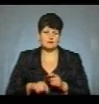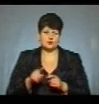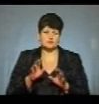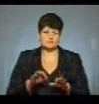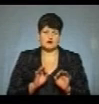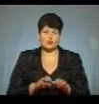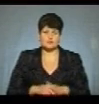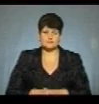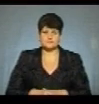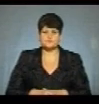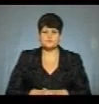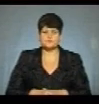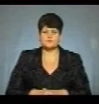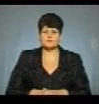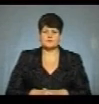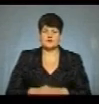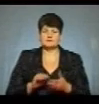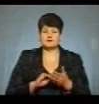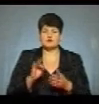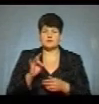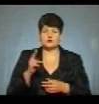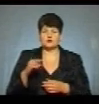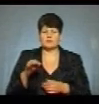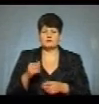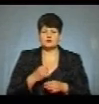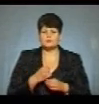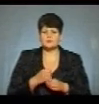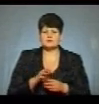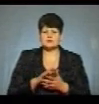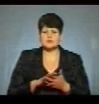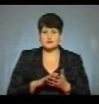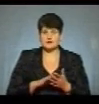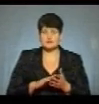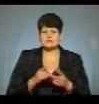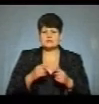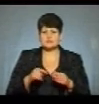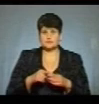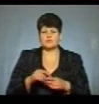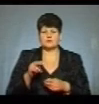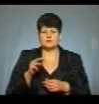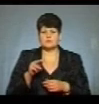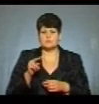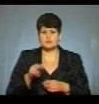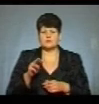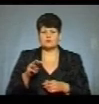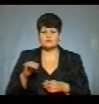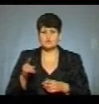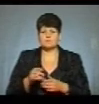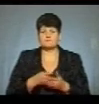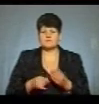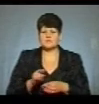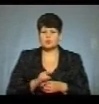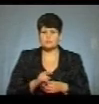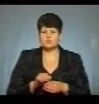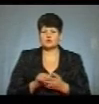законність. Ну і, власне, написав Роман Довбенко, що він зробив публічну заяву відносно начальника сектора провінції пана Музики щодо підробки документів по